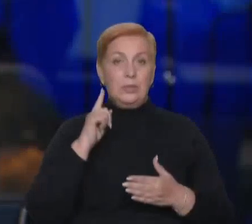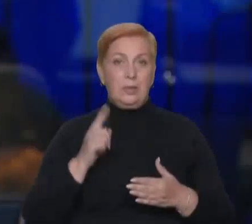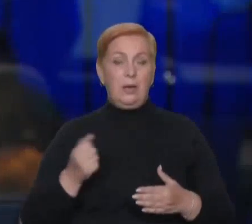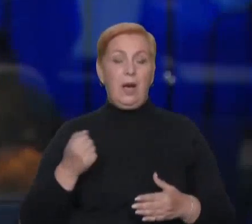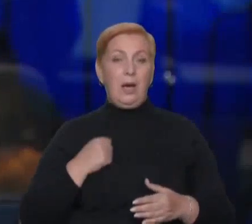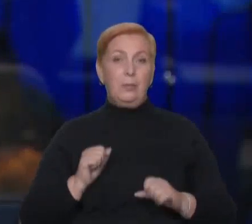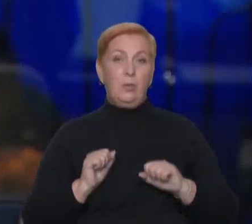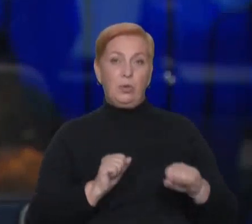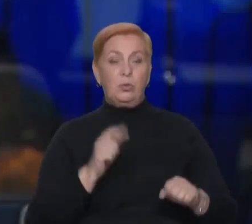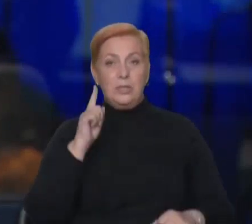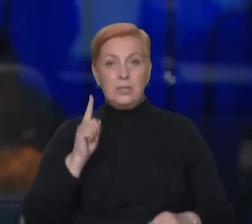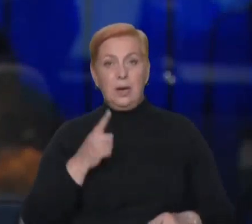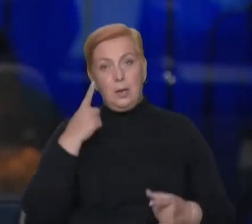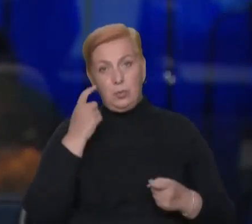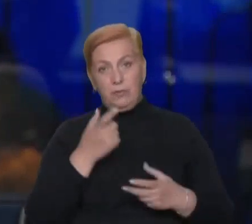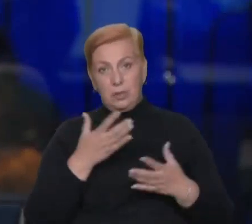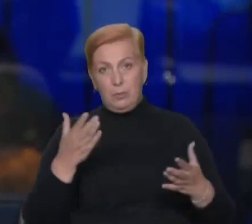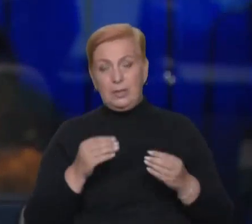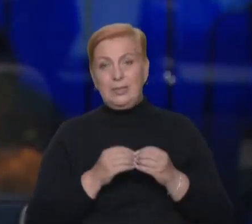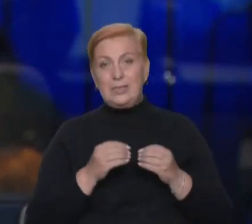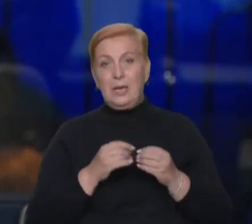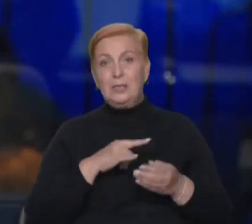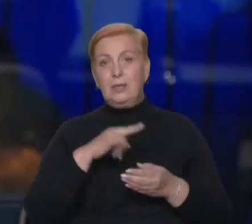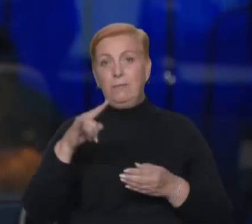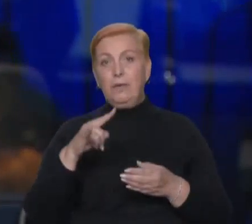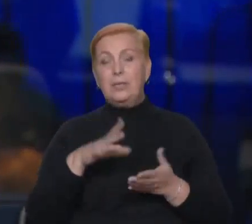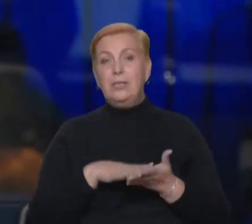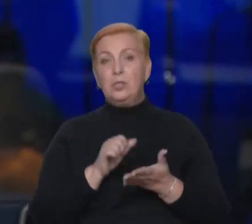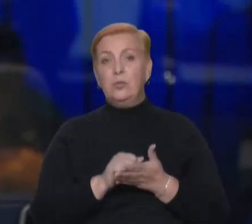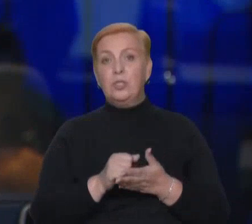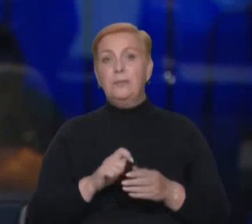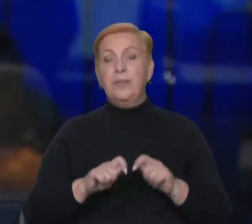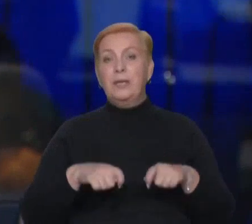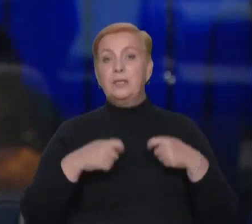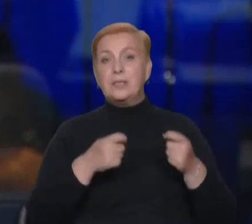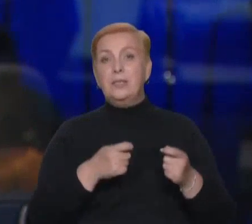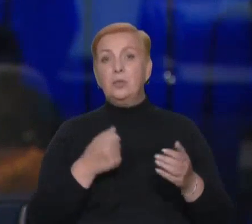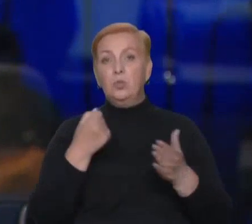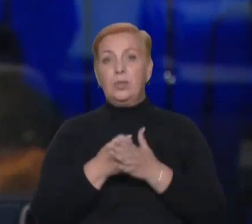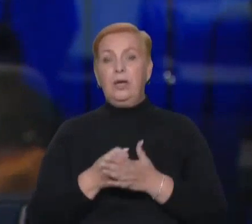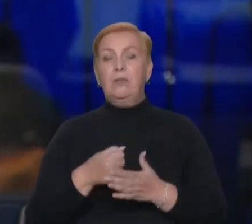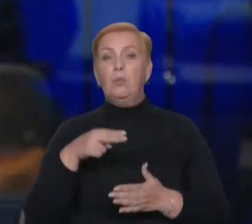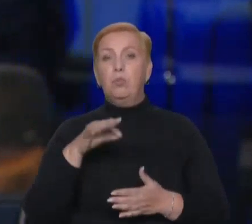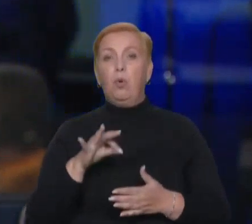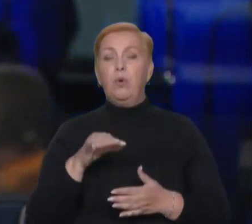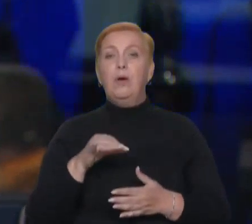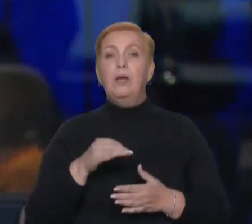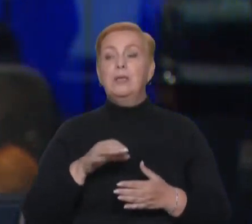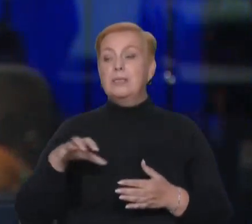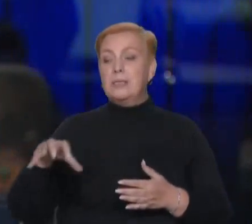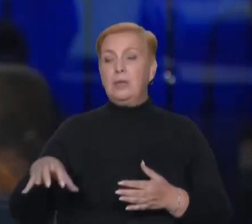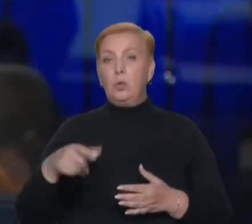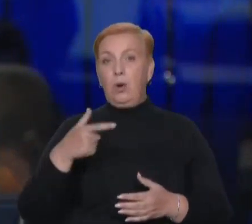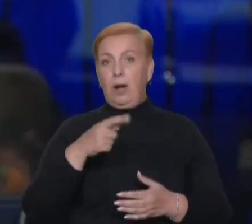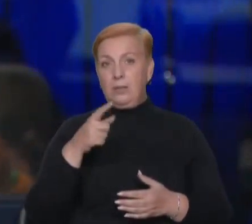Армія оборони Ізраїлю повідомляє, що десятки винищувачів завдають ударів по сектору Газа. Збройні протистояння тривають щонайменше на